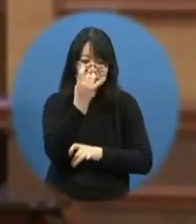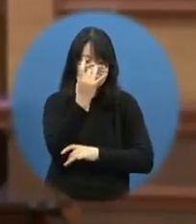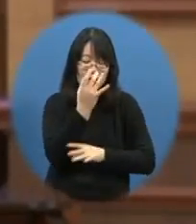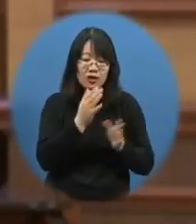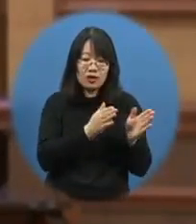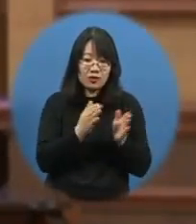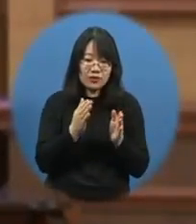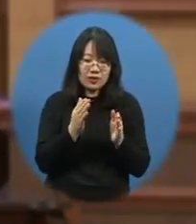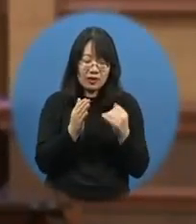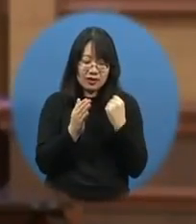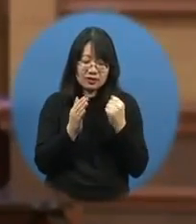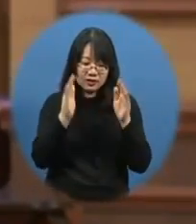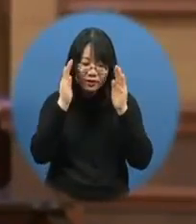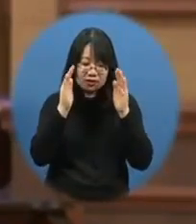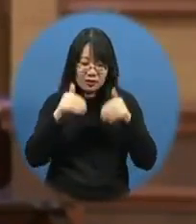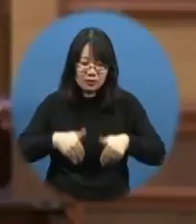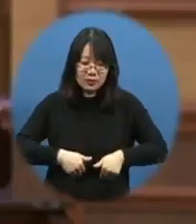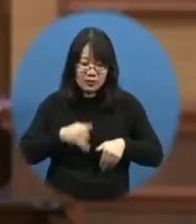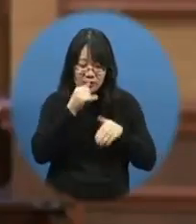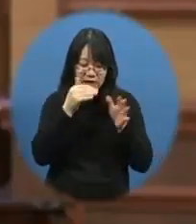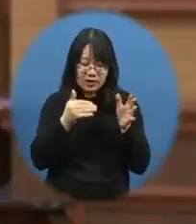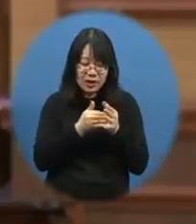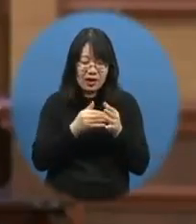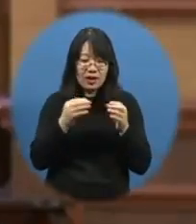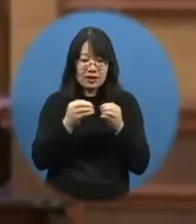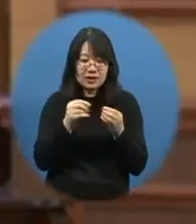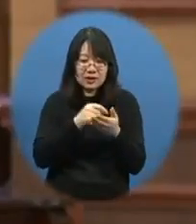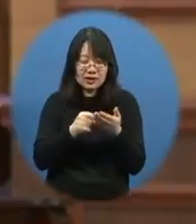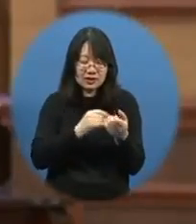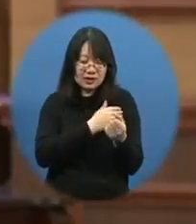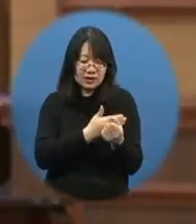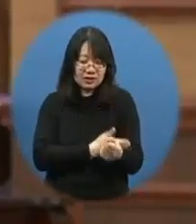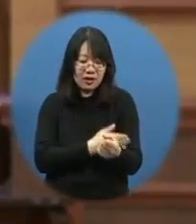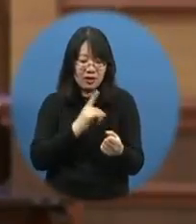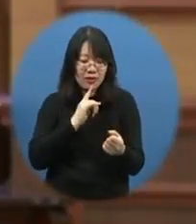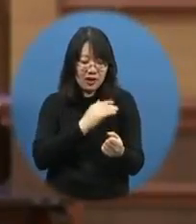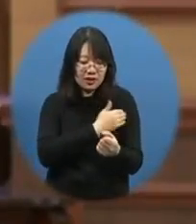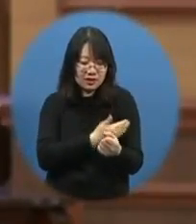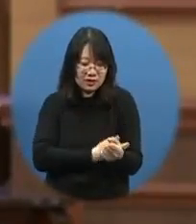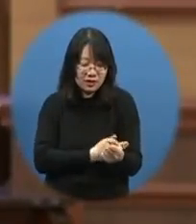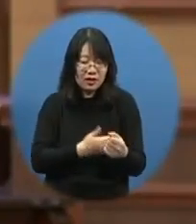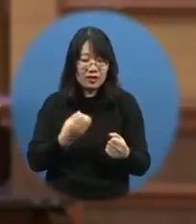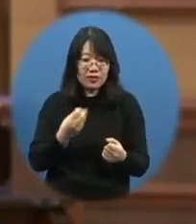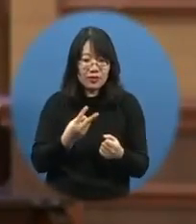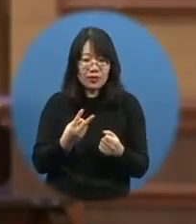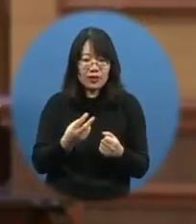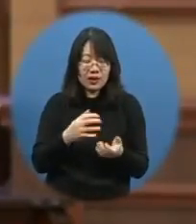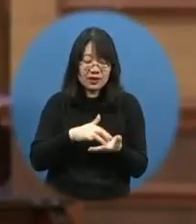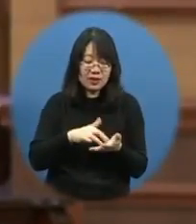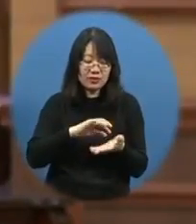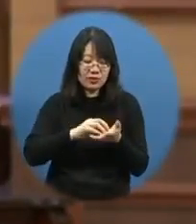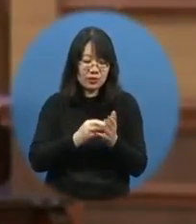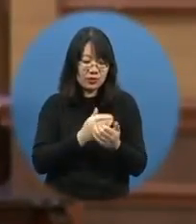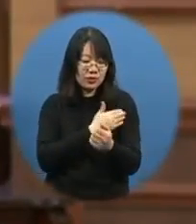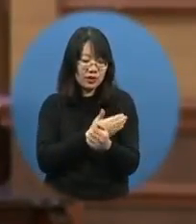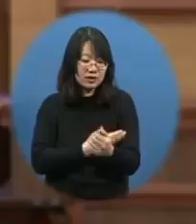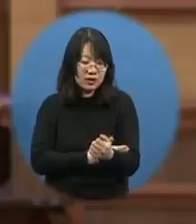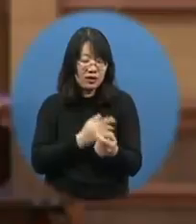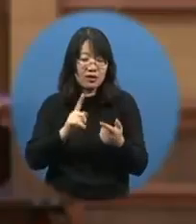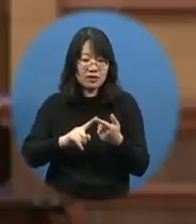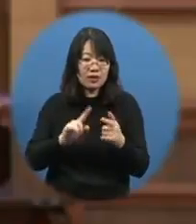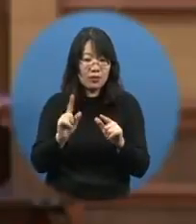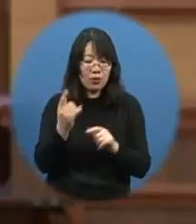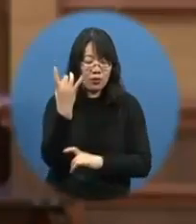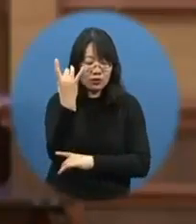공통 학력은 필요한다. 그렇습니다. 그 말은 글쓰기 능력, 예. 말하는 능력, 예. 셈하는 정도의 능력. 예.